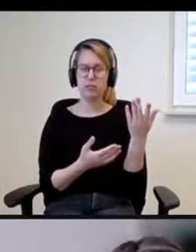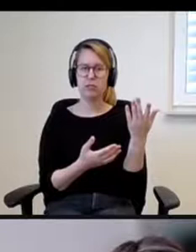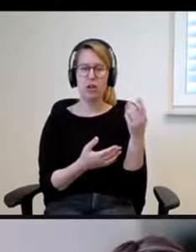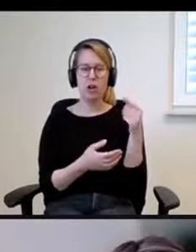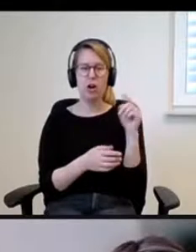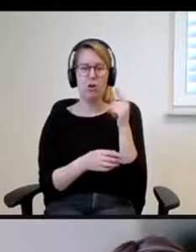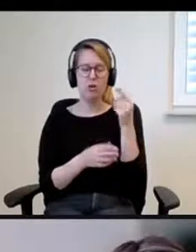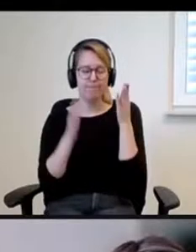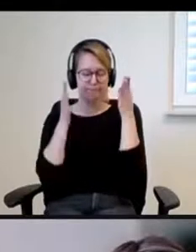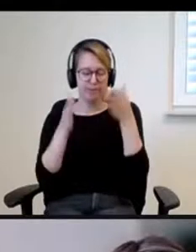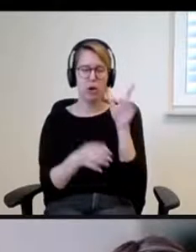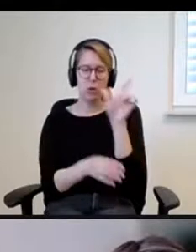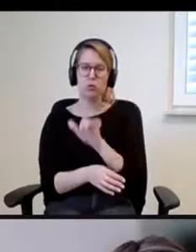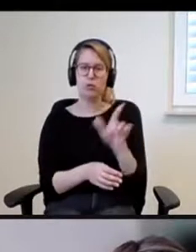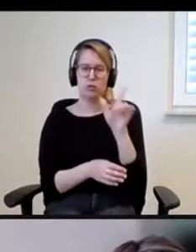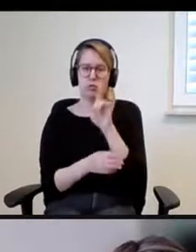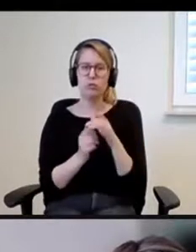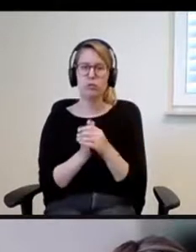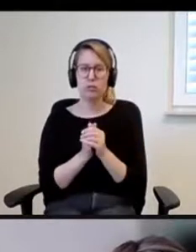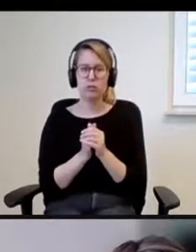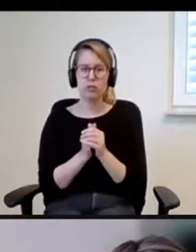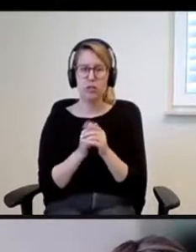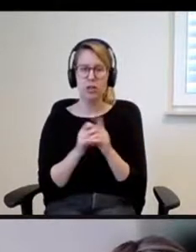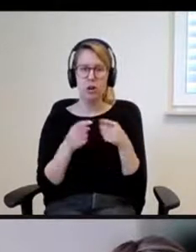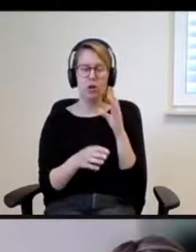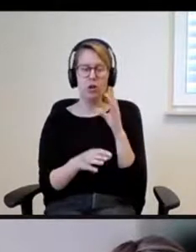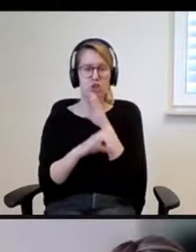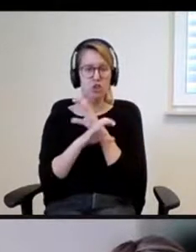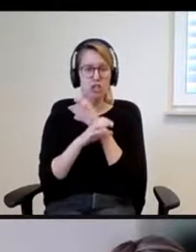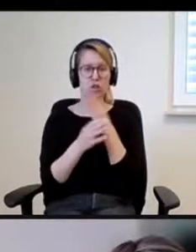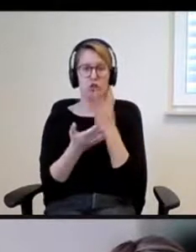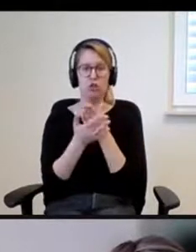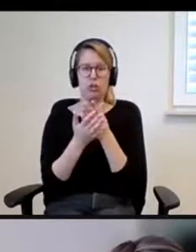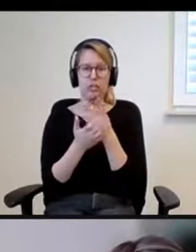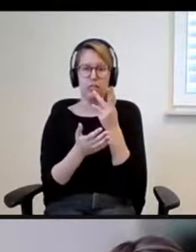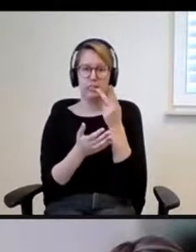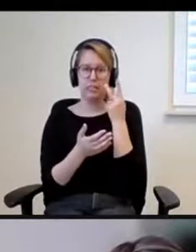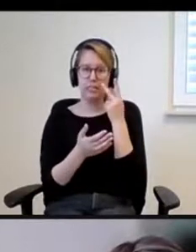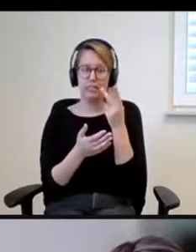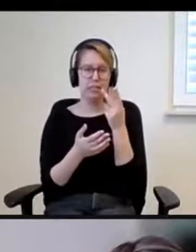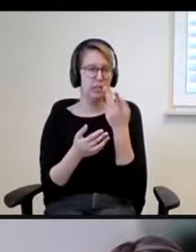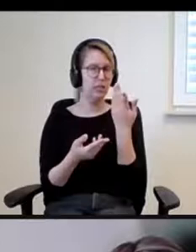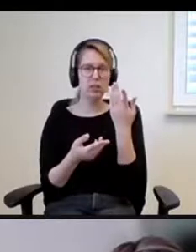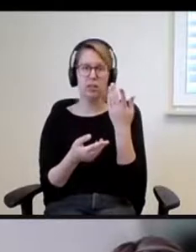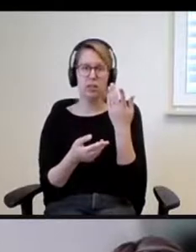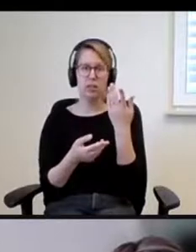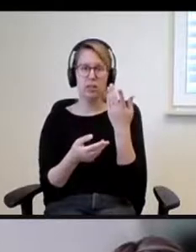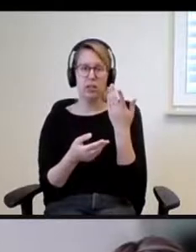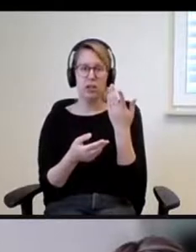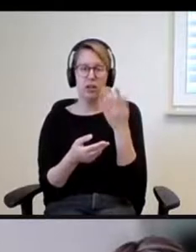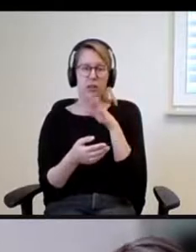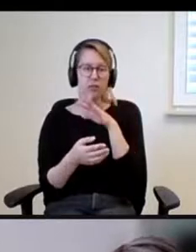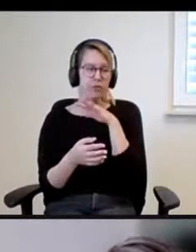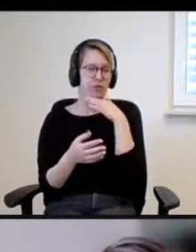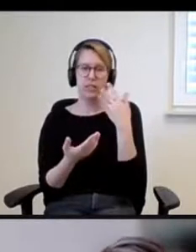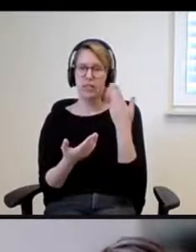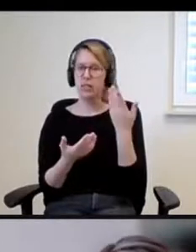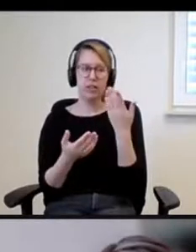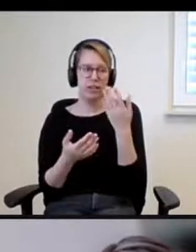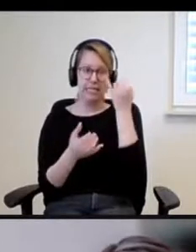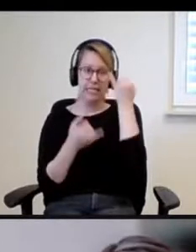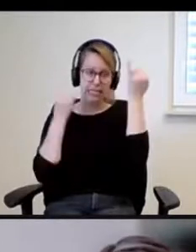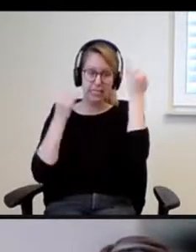Lützebüsch. An der Zwischenzeit haben wir auch gesehen, am Chat ergehen sich schon weiter Perspektiven. Das Problem, den der Graffut, der läuft von